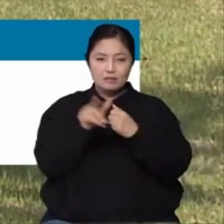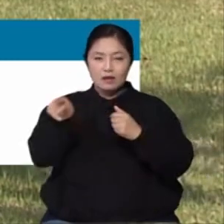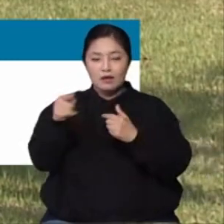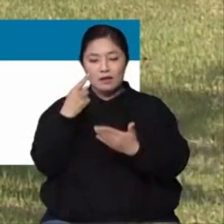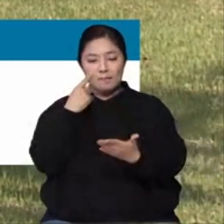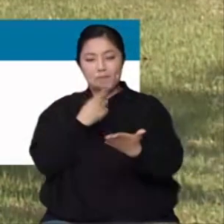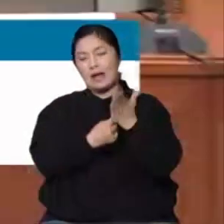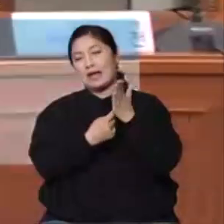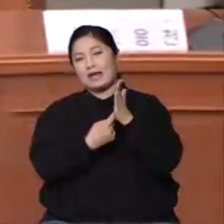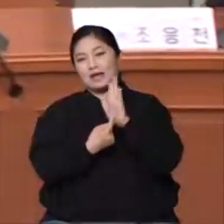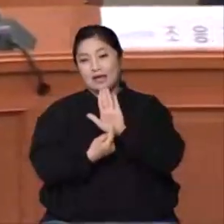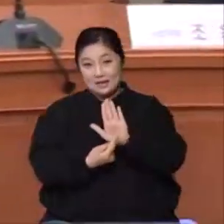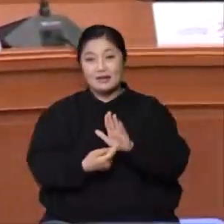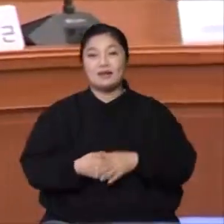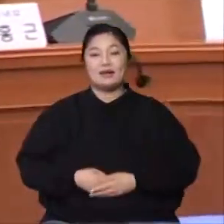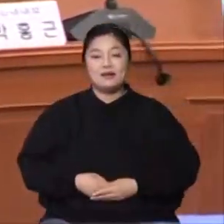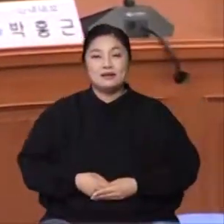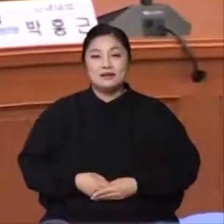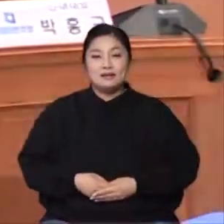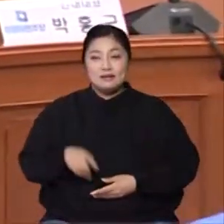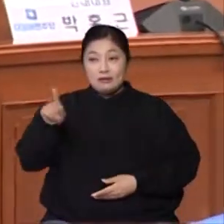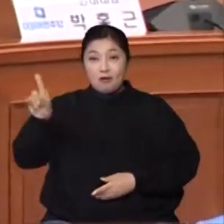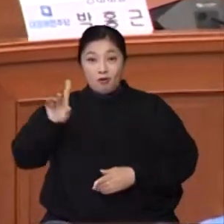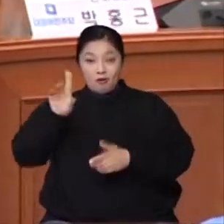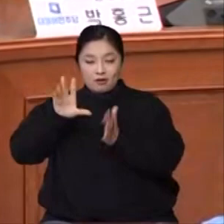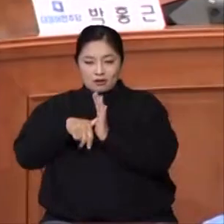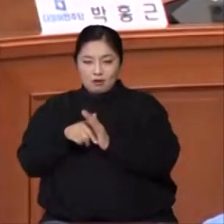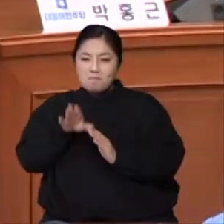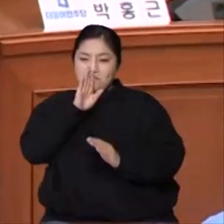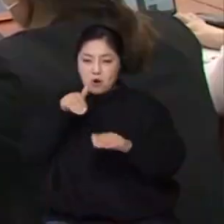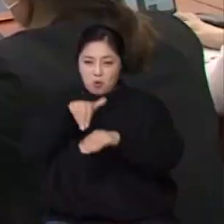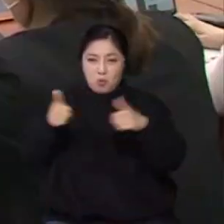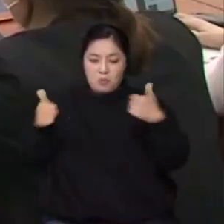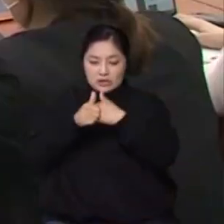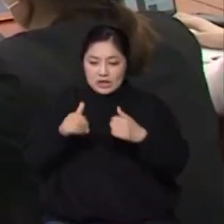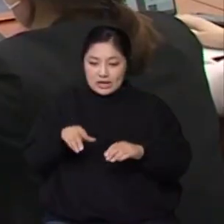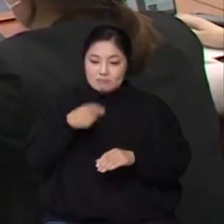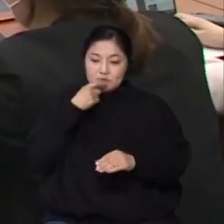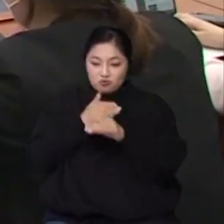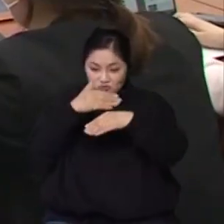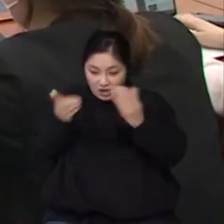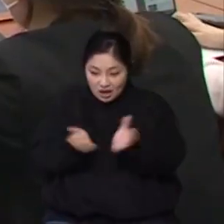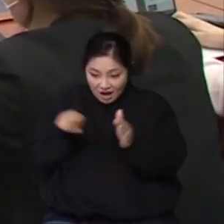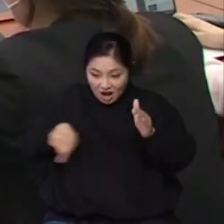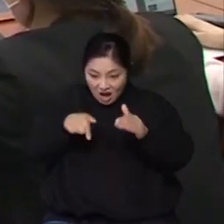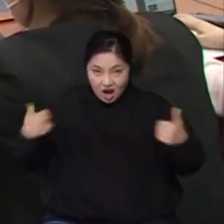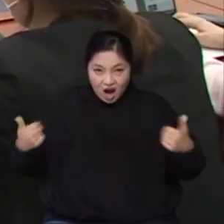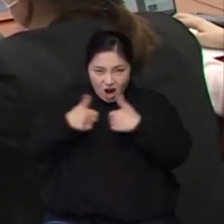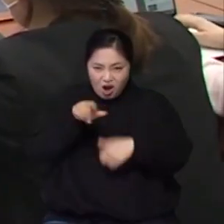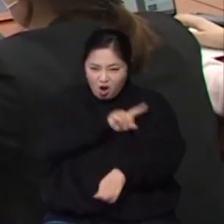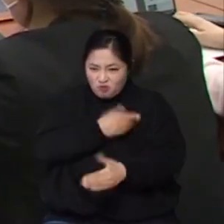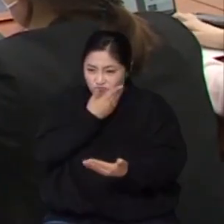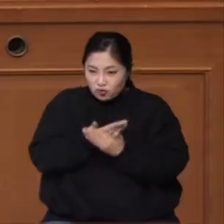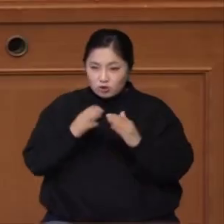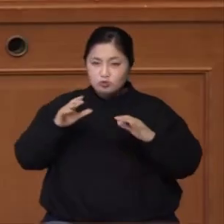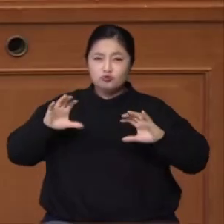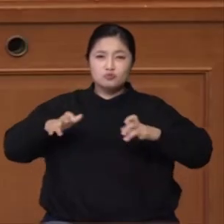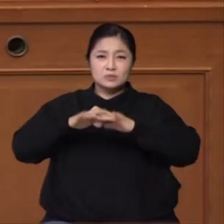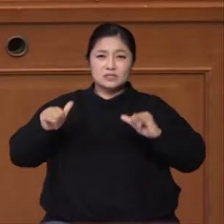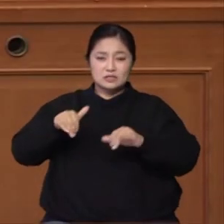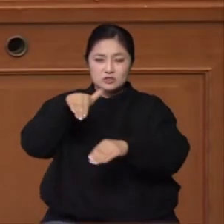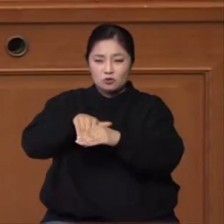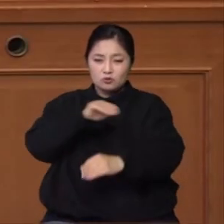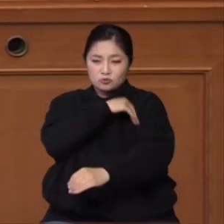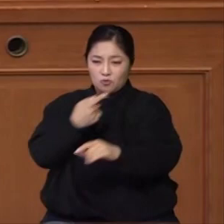사례들이 나타났고 1강 에서는 본선 보다 민주당 경선이 더 중요해진 호남 정치에서 주민 참 정권